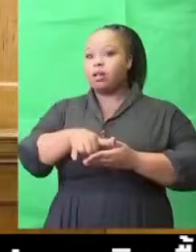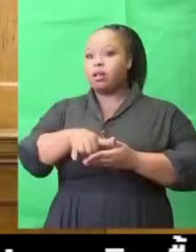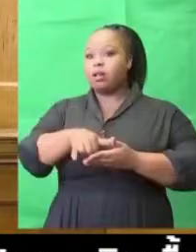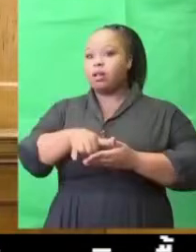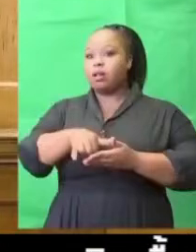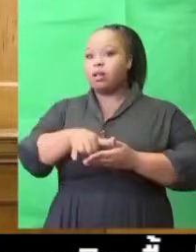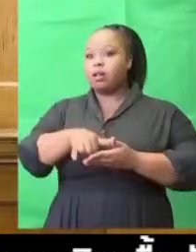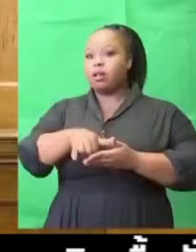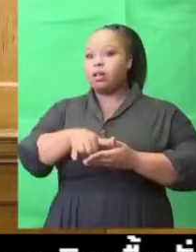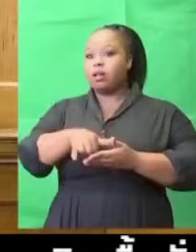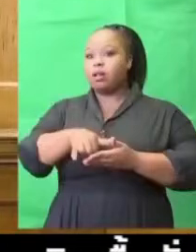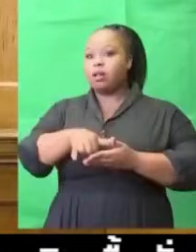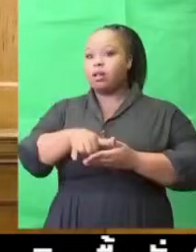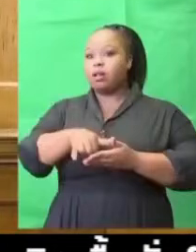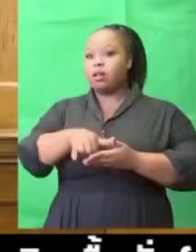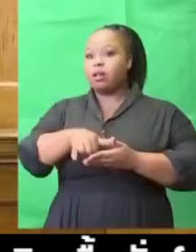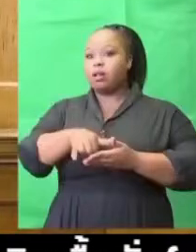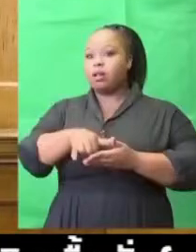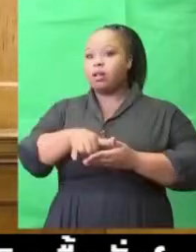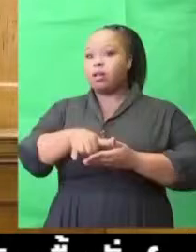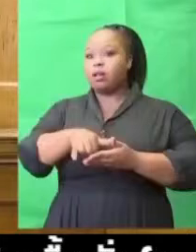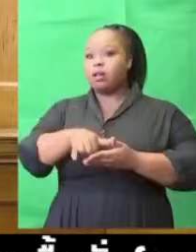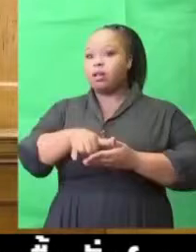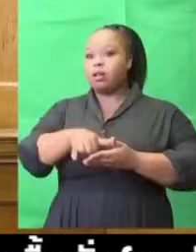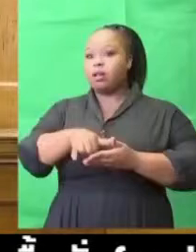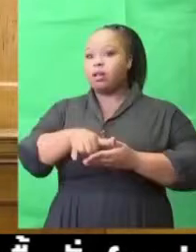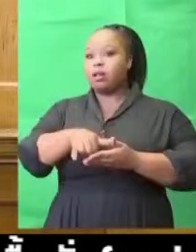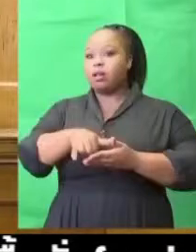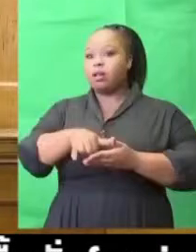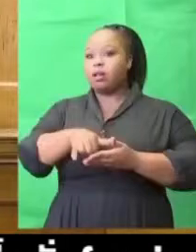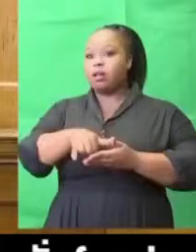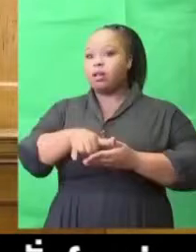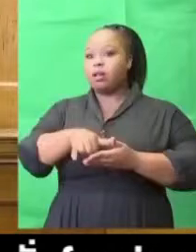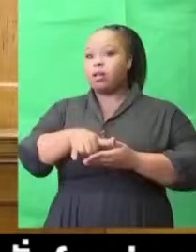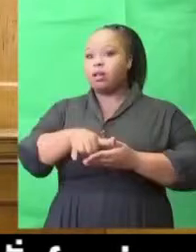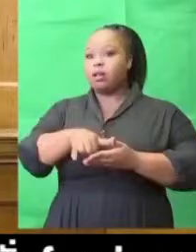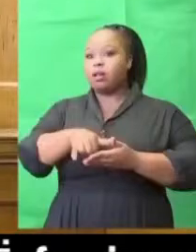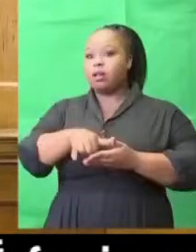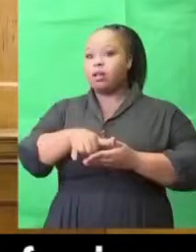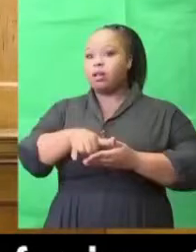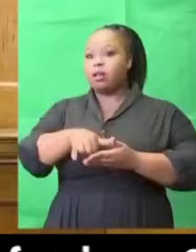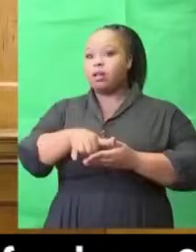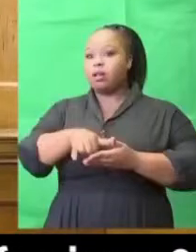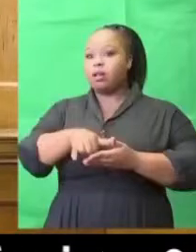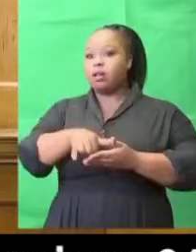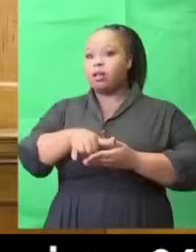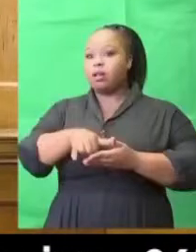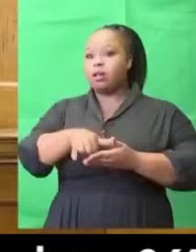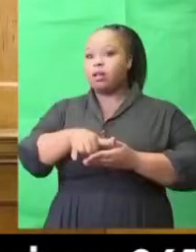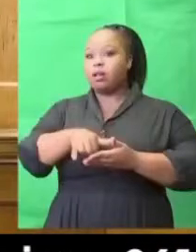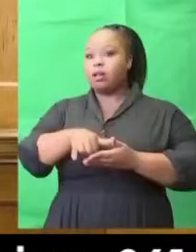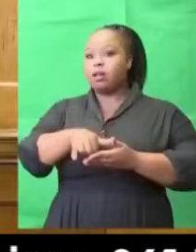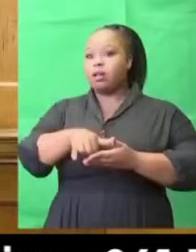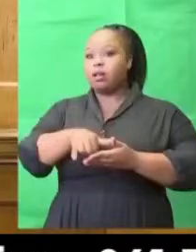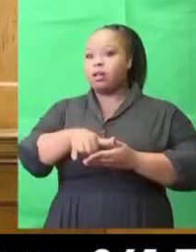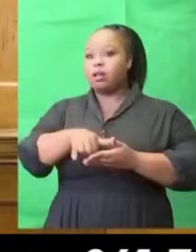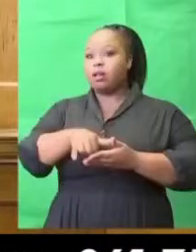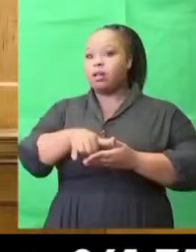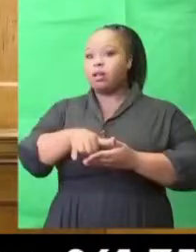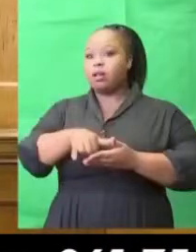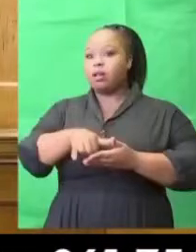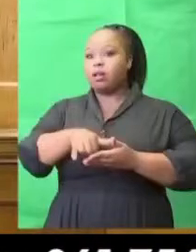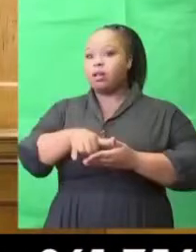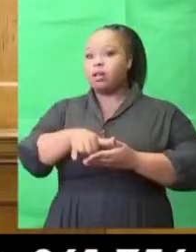อังกฤษสหภาพยุโรปฮะซึ่งปิดประตูเลยห้ามคนจาก 8ประเทศ